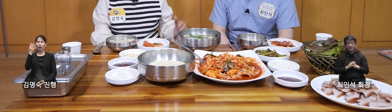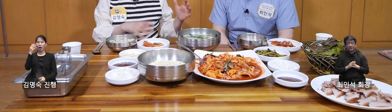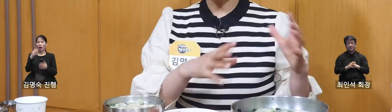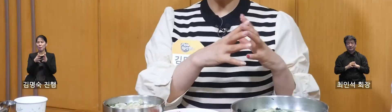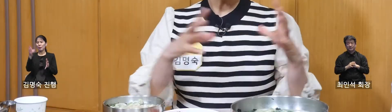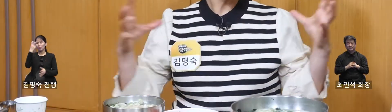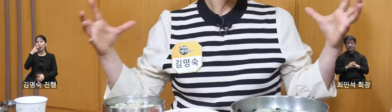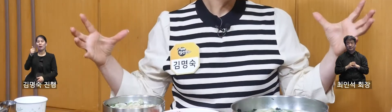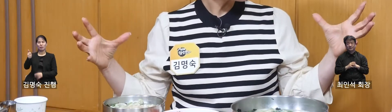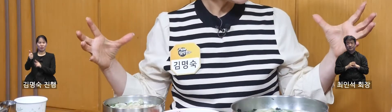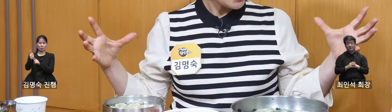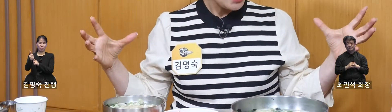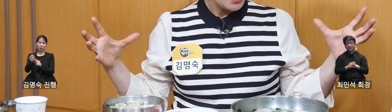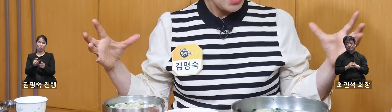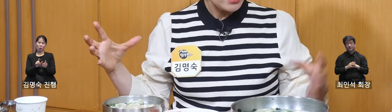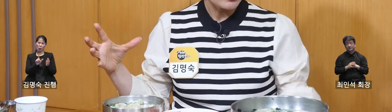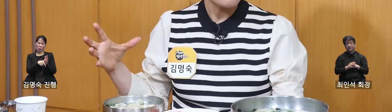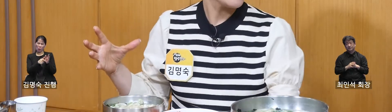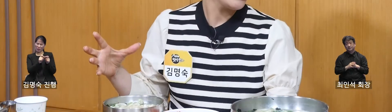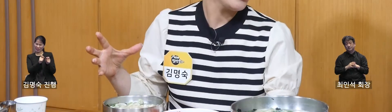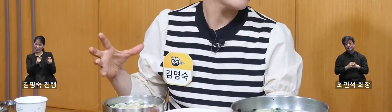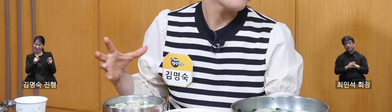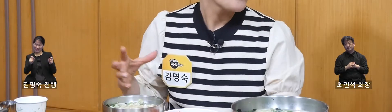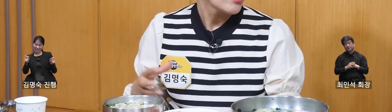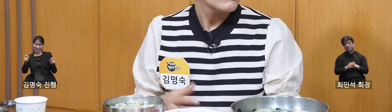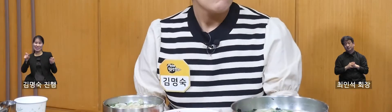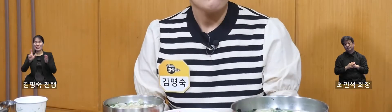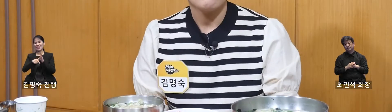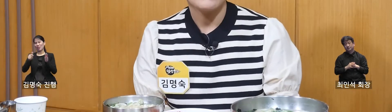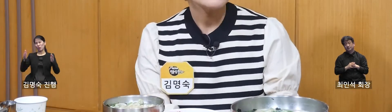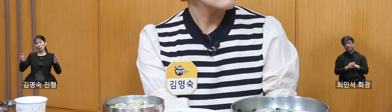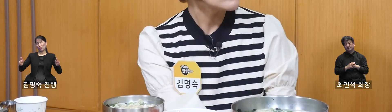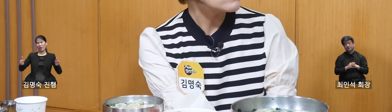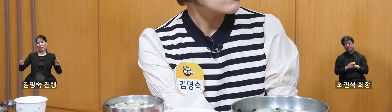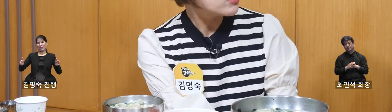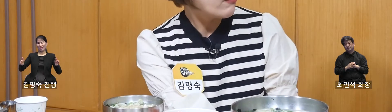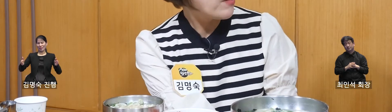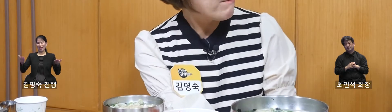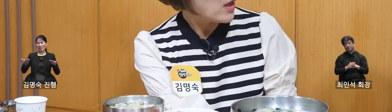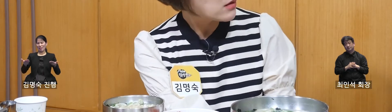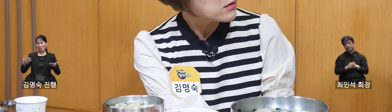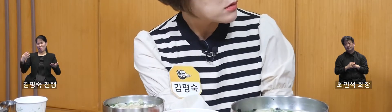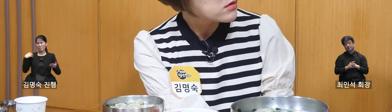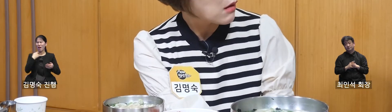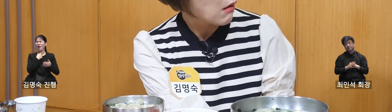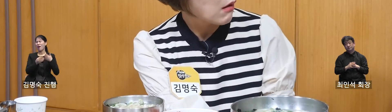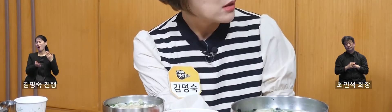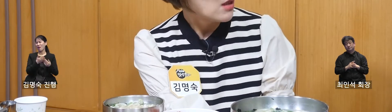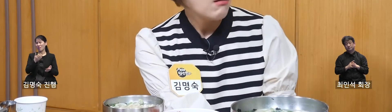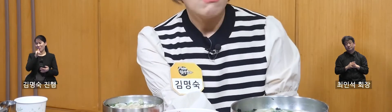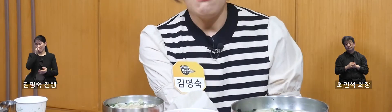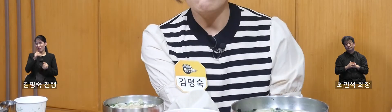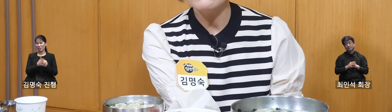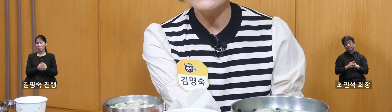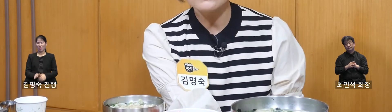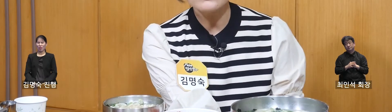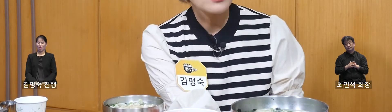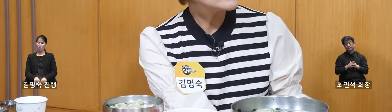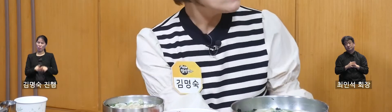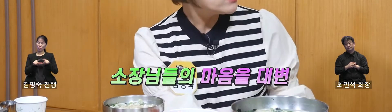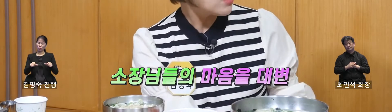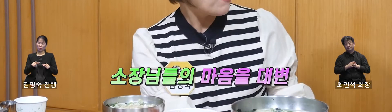예. 아, 그럼 그 긴 시간 네. 동안 하셨기 때문에 웬만한 진짜